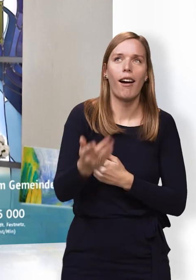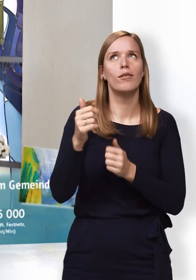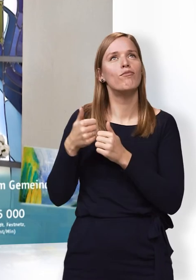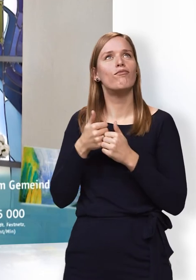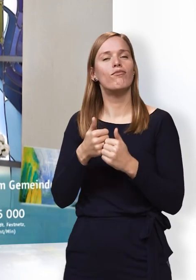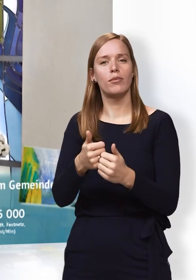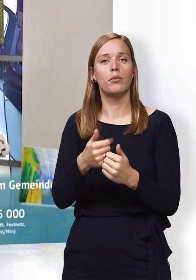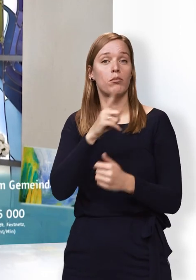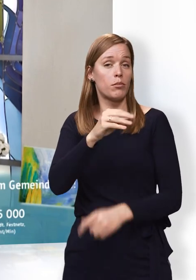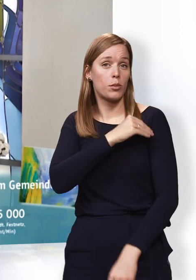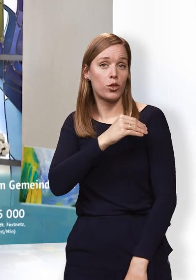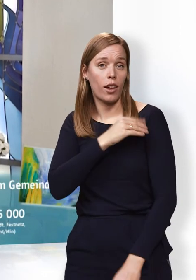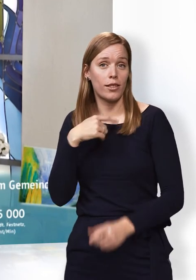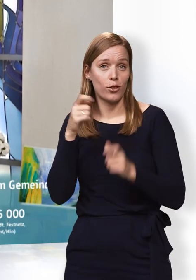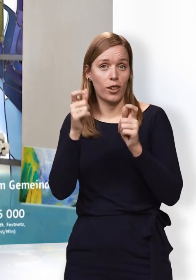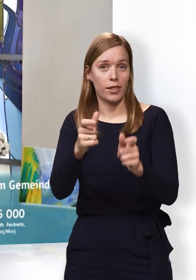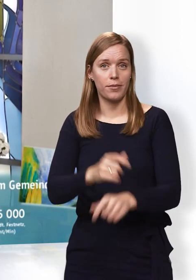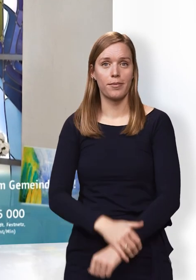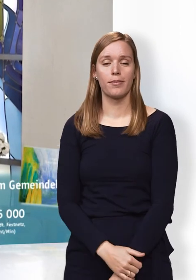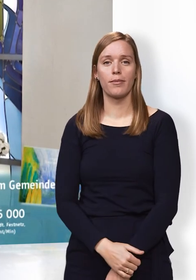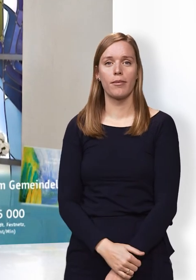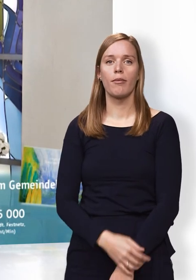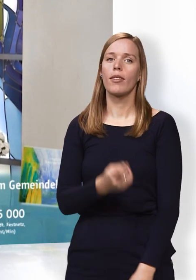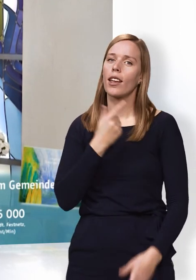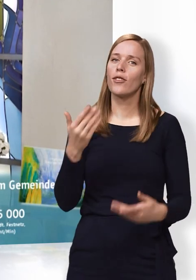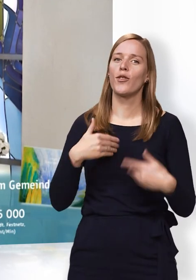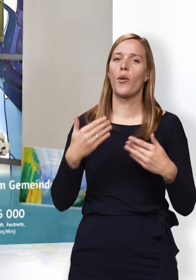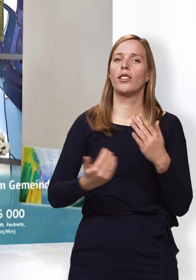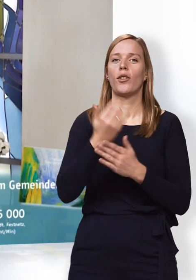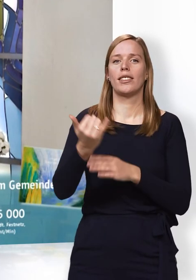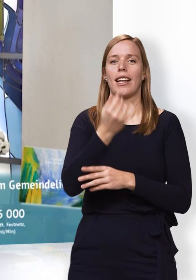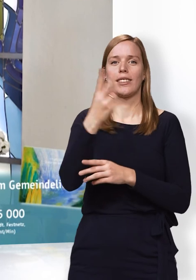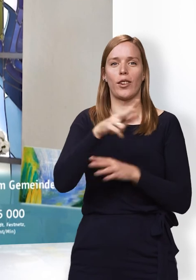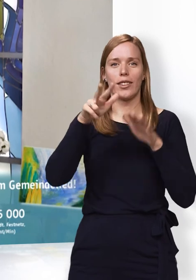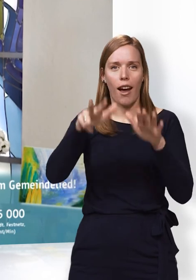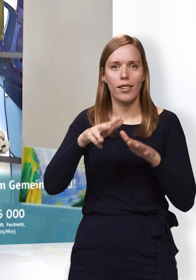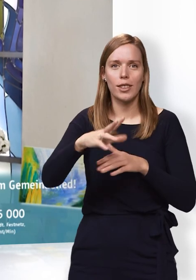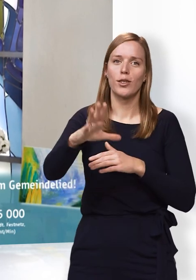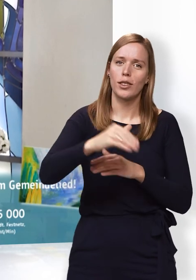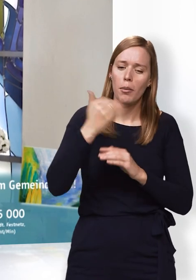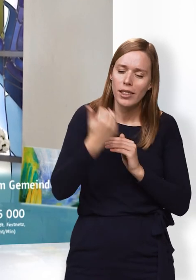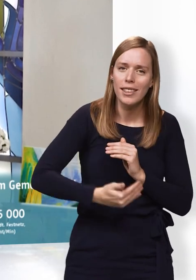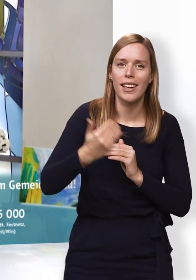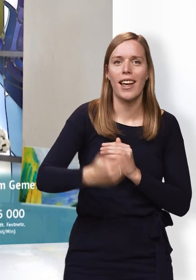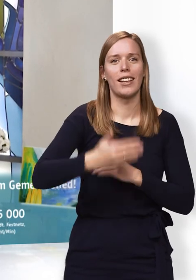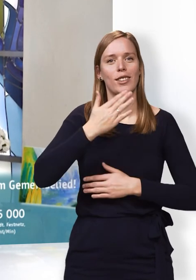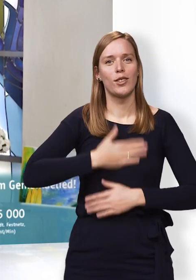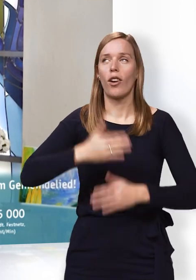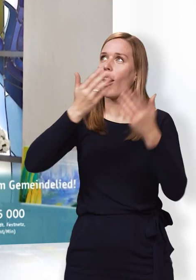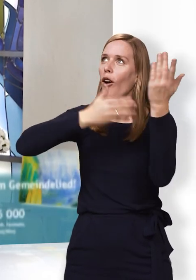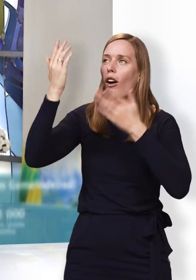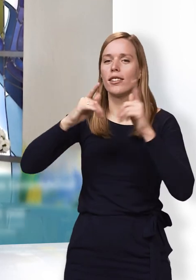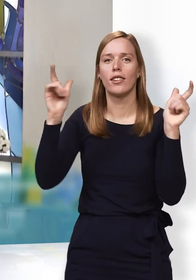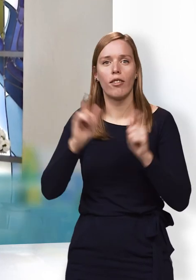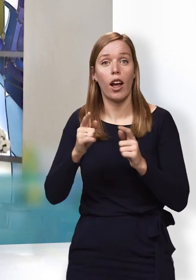Sie sich bei uns. Wir freuen uns auf das neue Jahr 2018 mit Ihnen. Jeden Sonntag Gottesdienst und zu